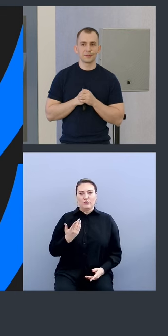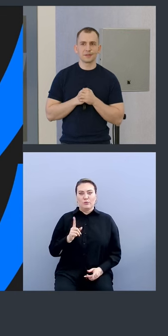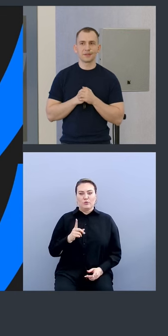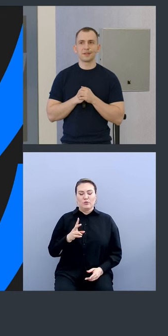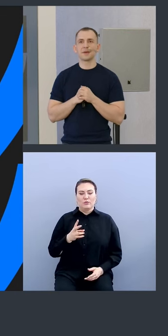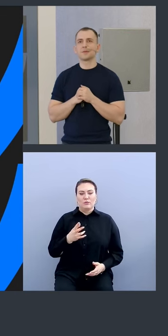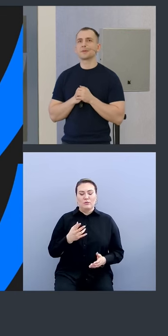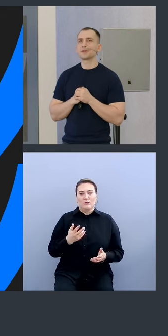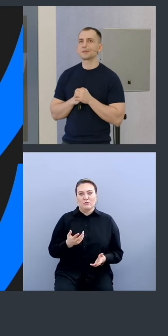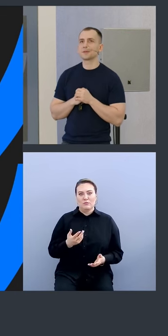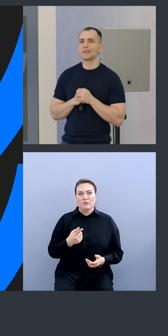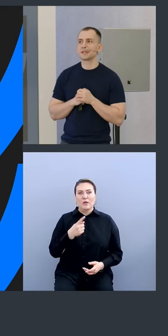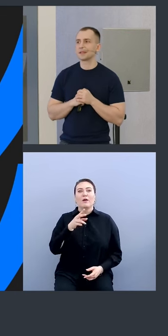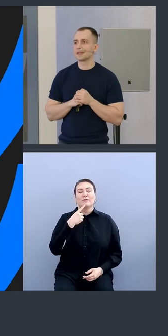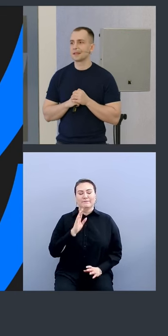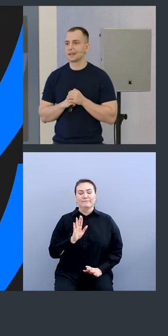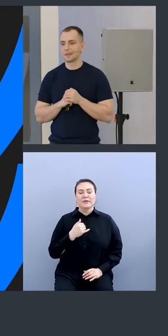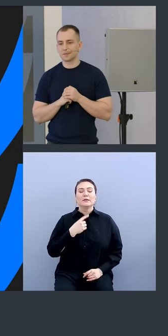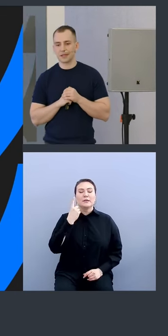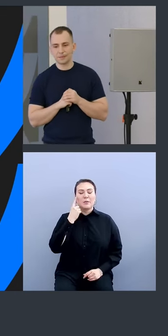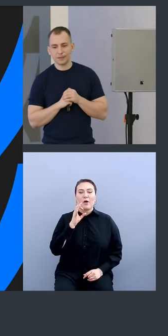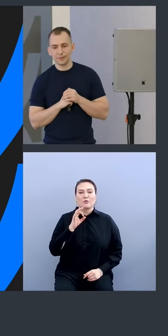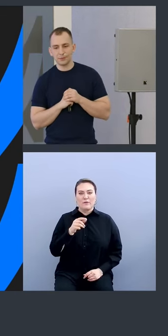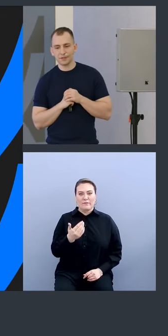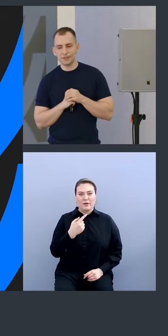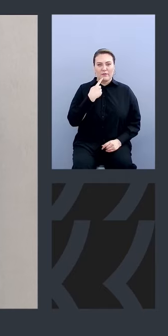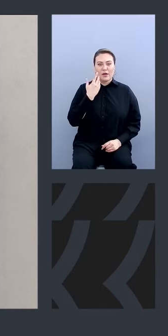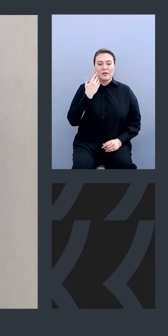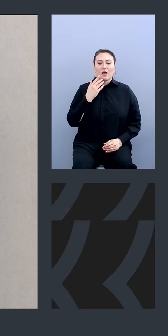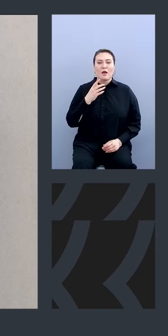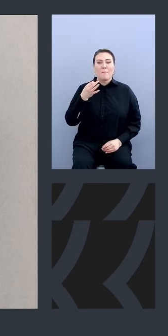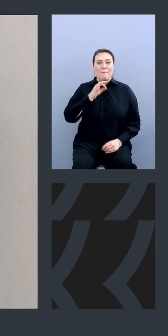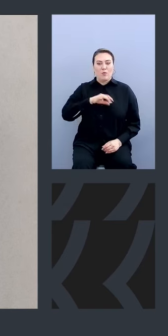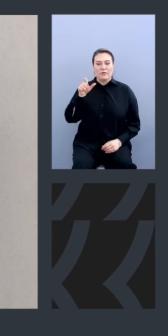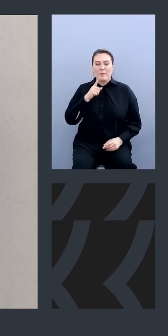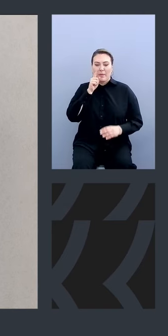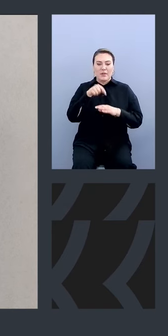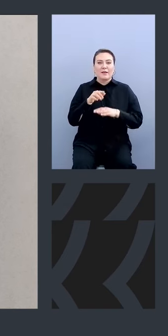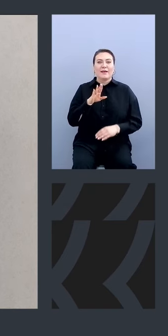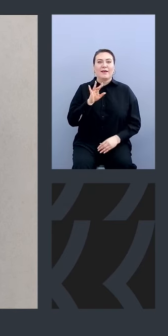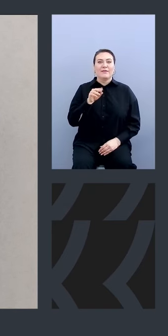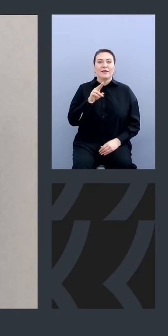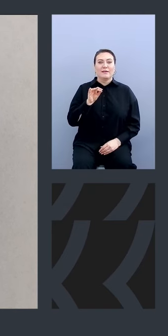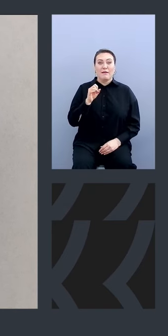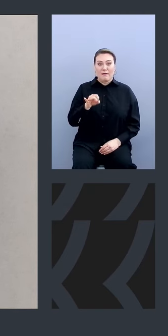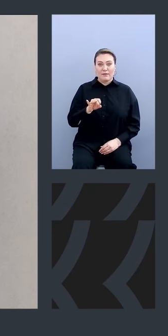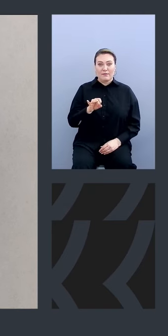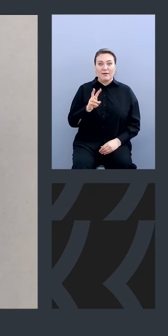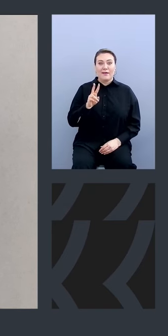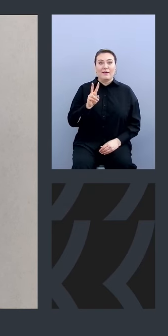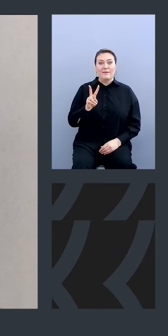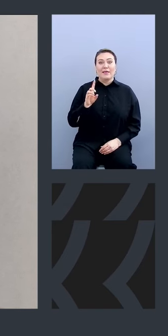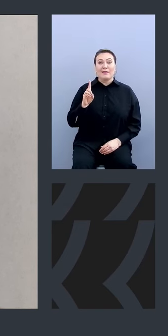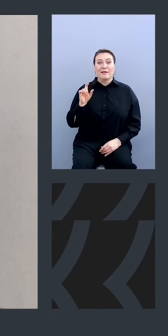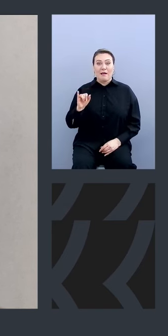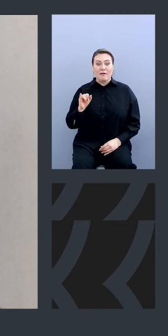доверяй ничему». Я понимаю, о чем вы говорите. Когда попадает пользователь в ВДАйку, ВДАйка у нас стоит в